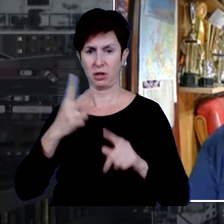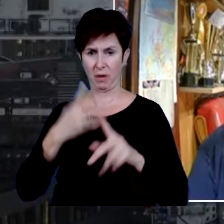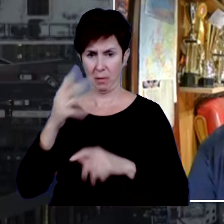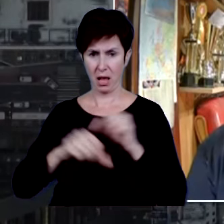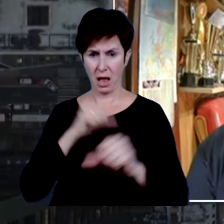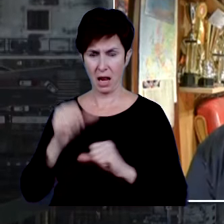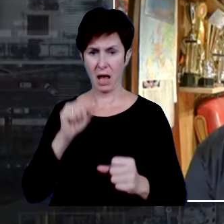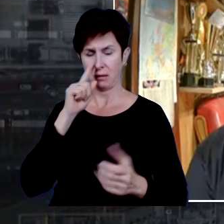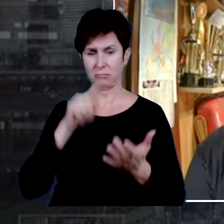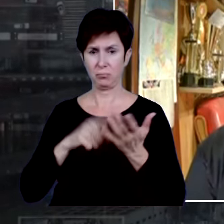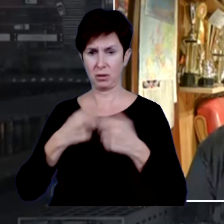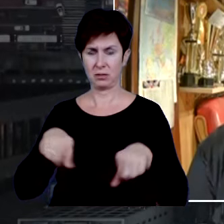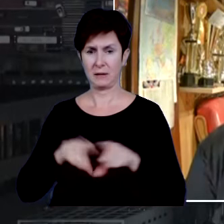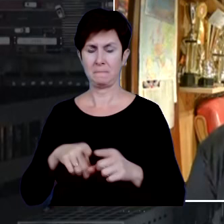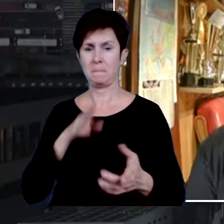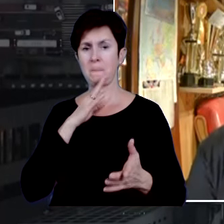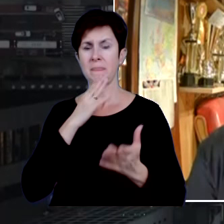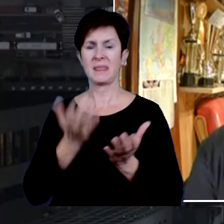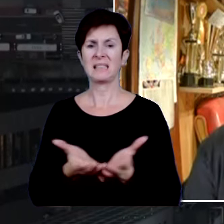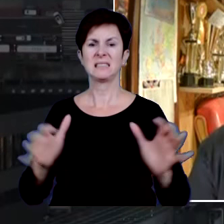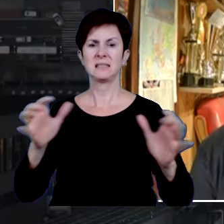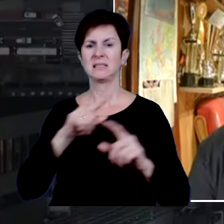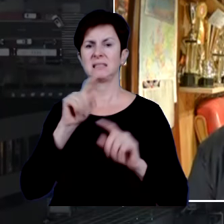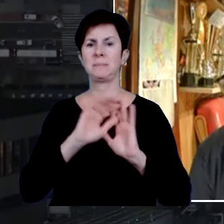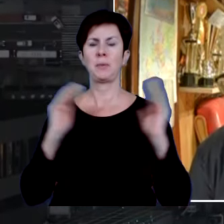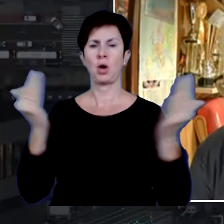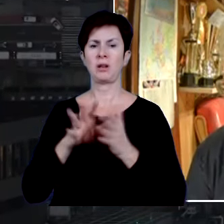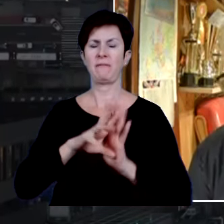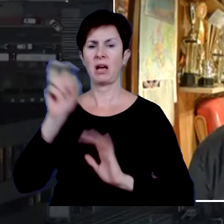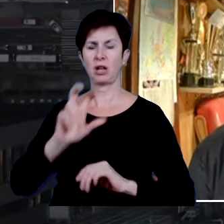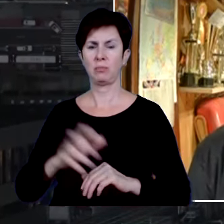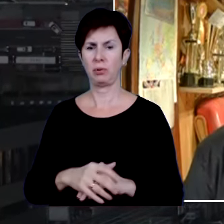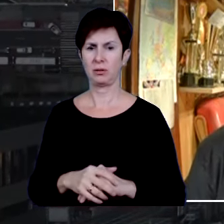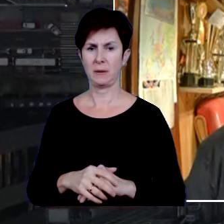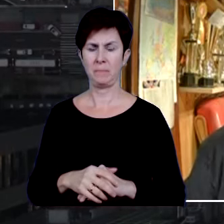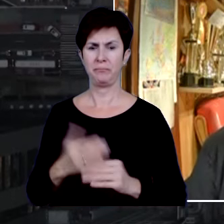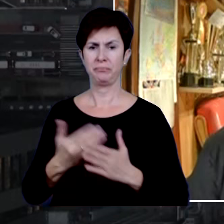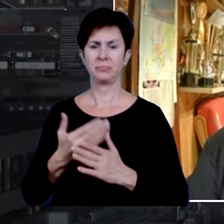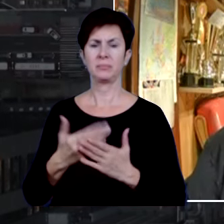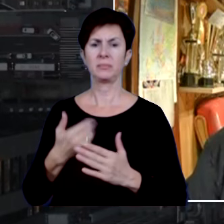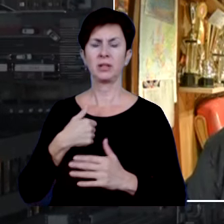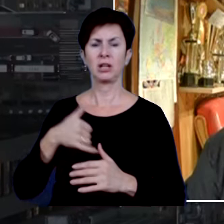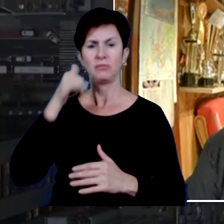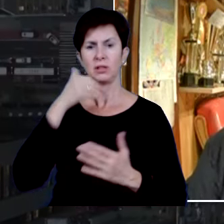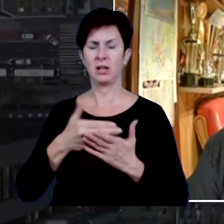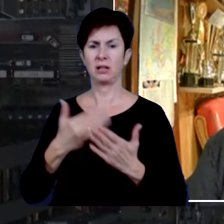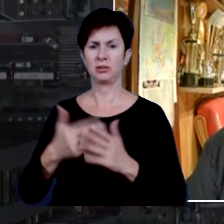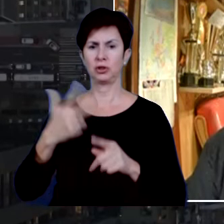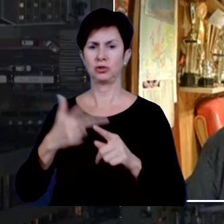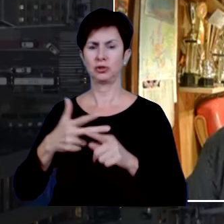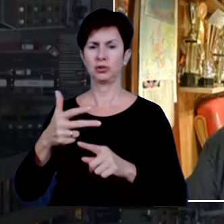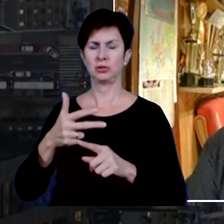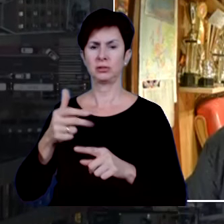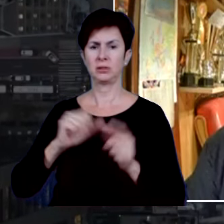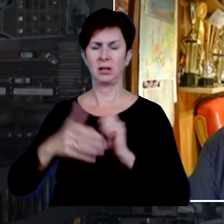typu zbiornik w Raciborzu? A mówię to dlatego, że dzwonił do mnie sprzed 30 lat wojewoda Czech ze Śląska i